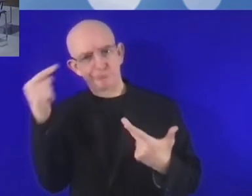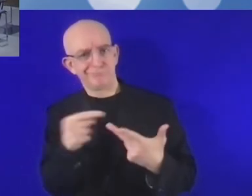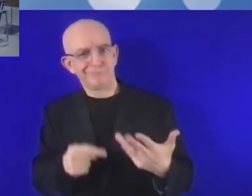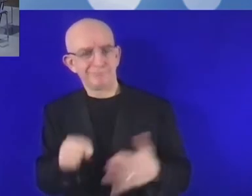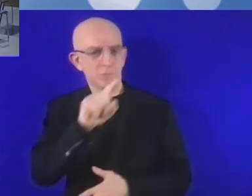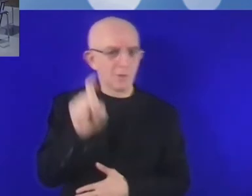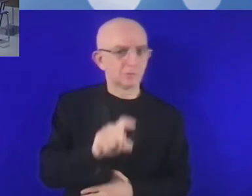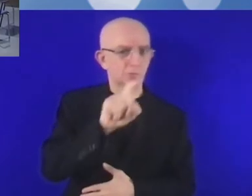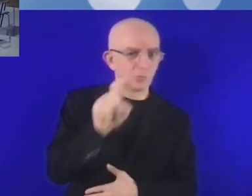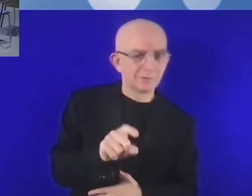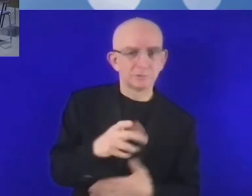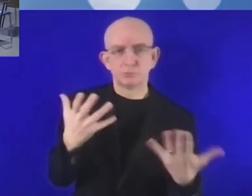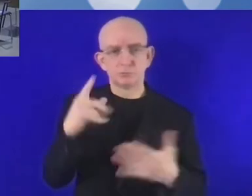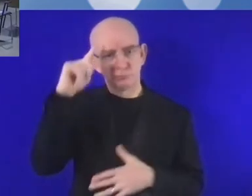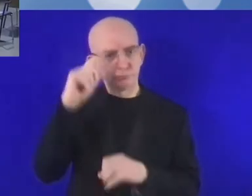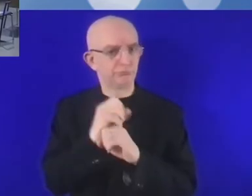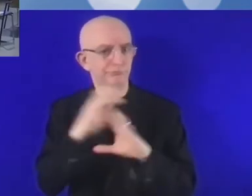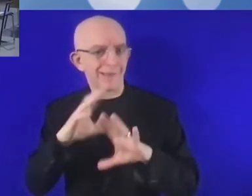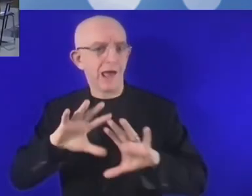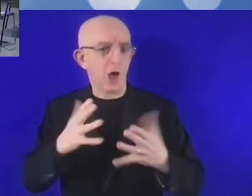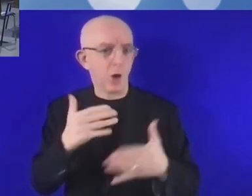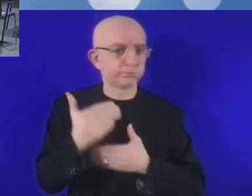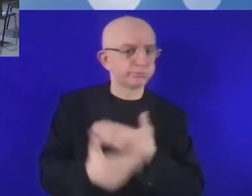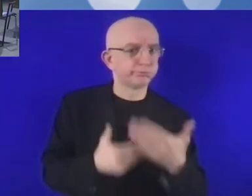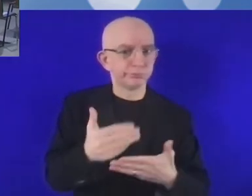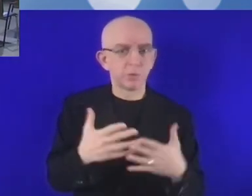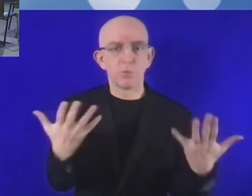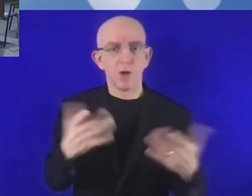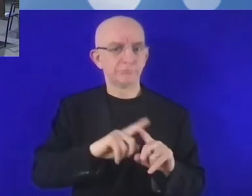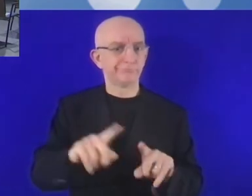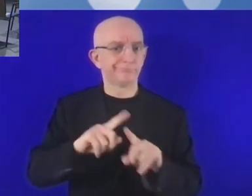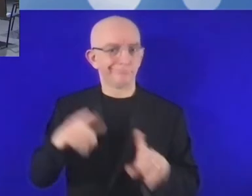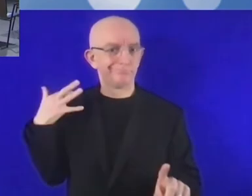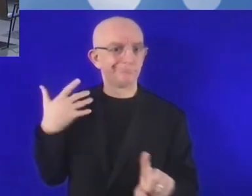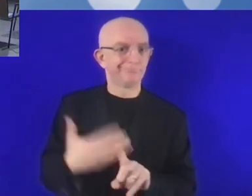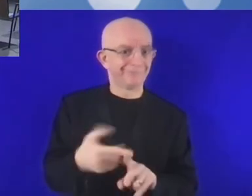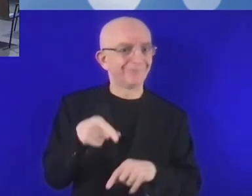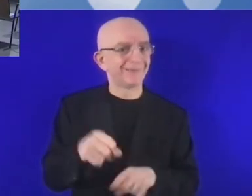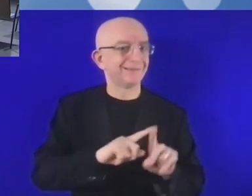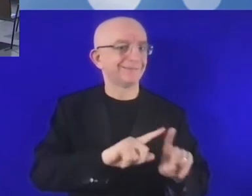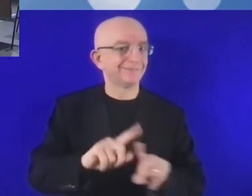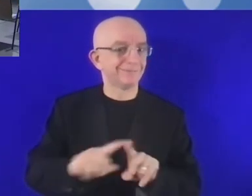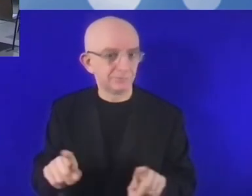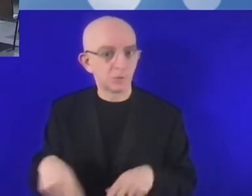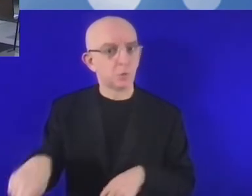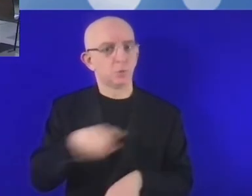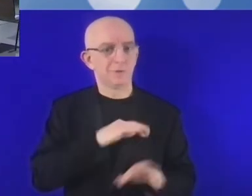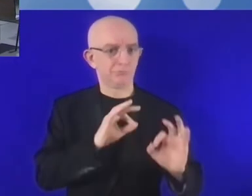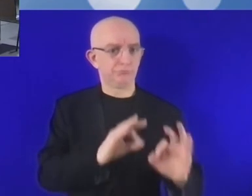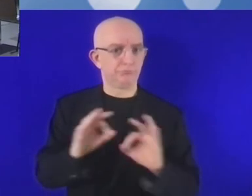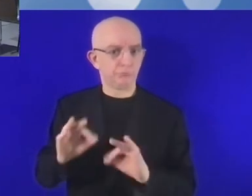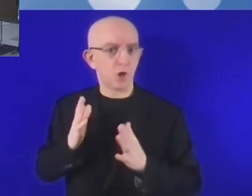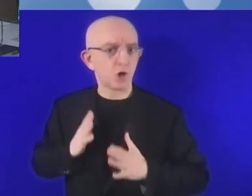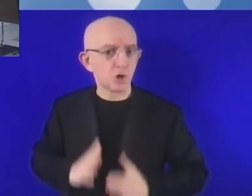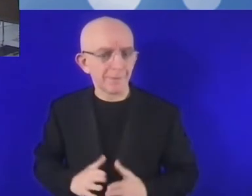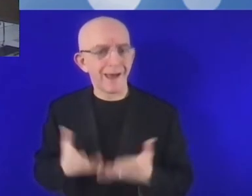ذلك شهد الماضي أيضا ظواهر مشابهة. الفنون الجميلة